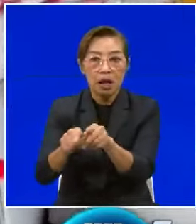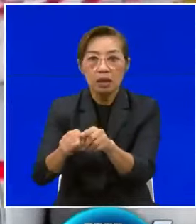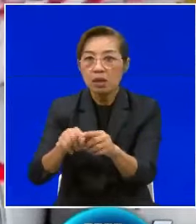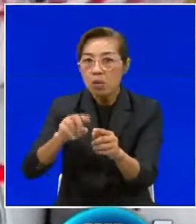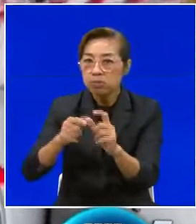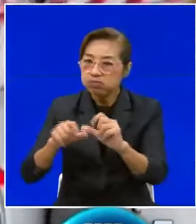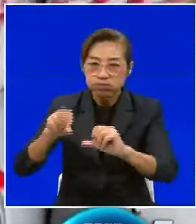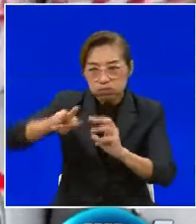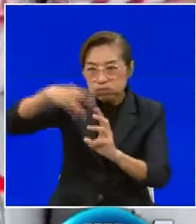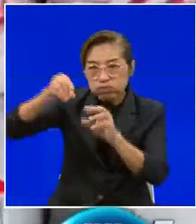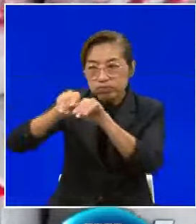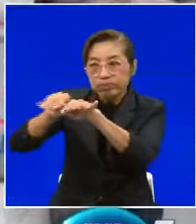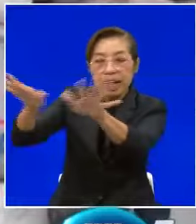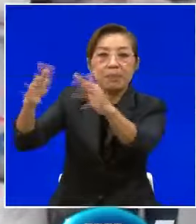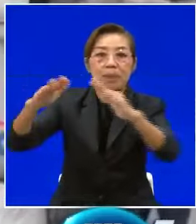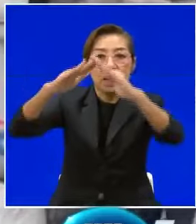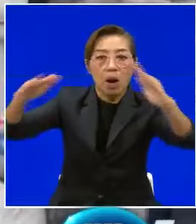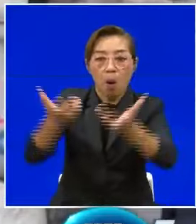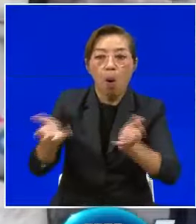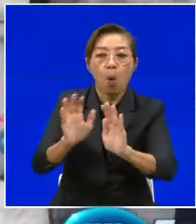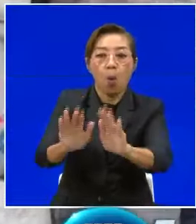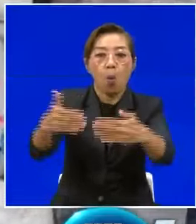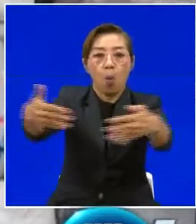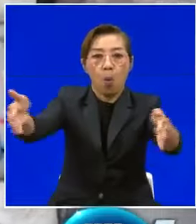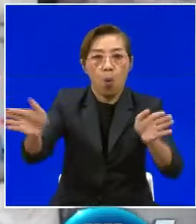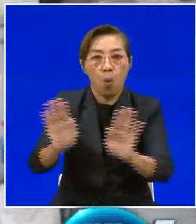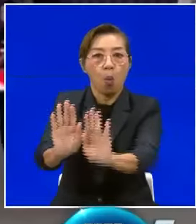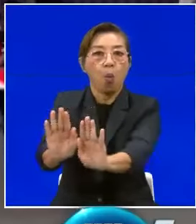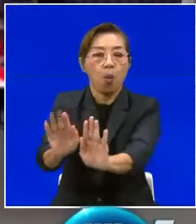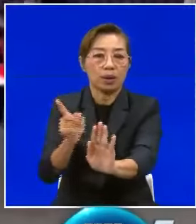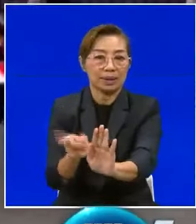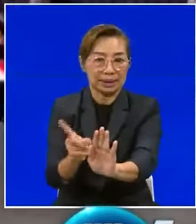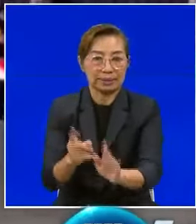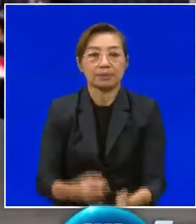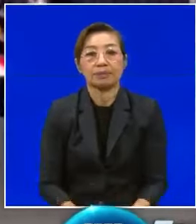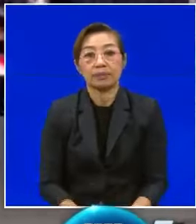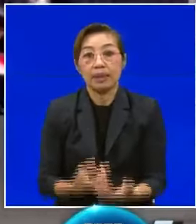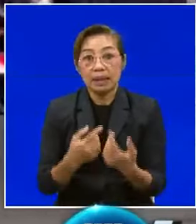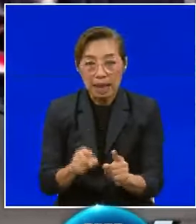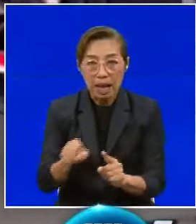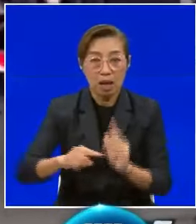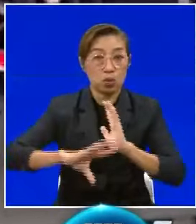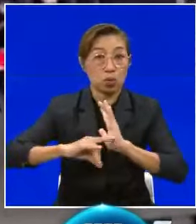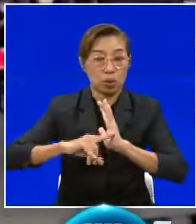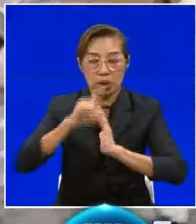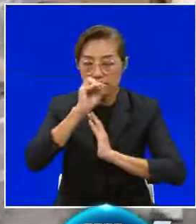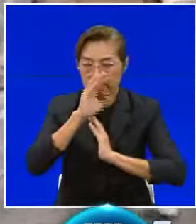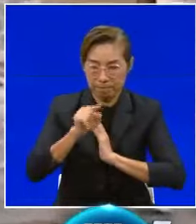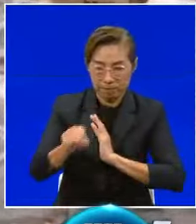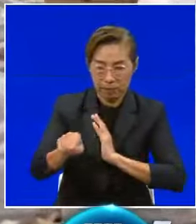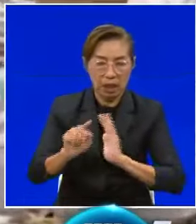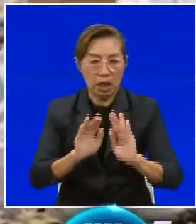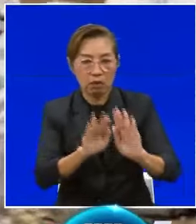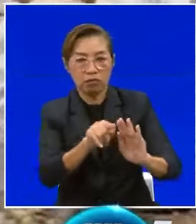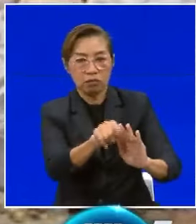รอบอาคารโกดังเป็นที่เก็บสินค้าที่พบกากวัตถุอันตรายดังกล่าวแต่ทางจังหวัดชลบุรีเองมีการมอบหม